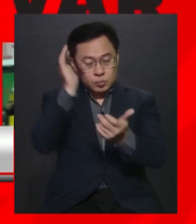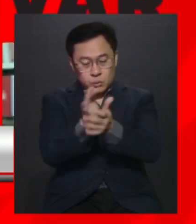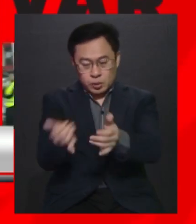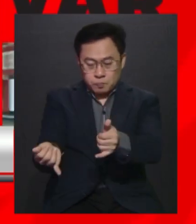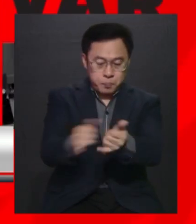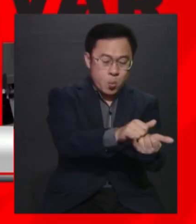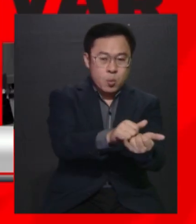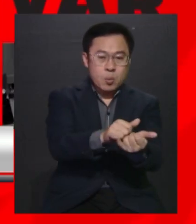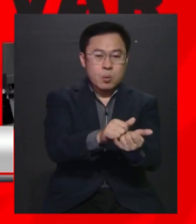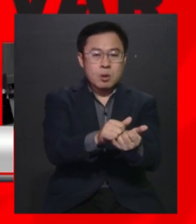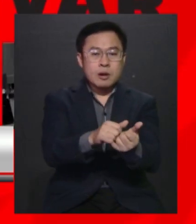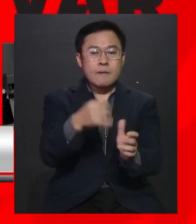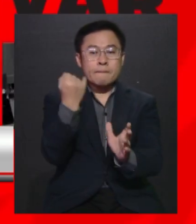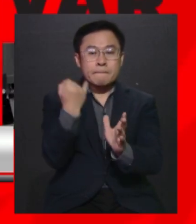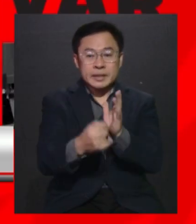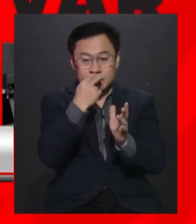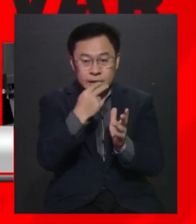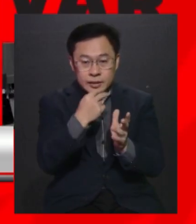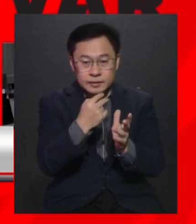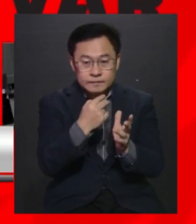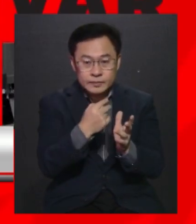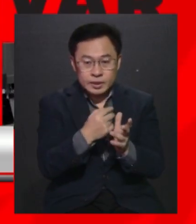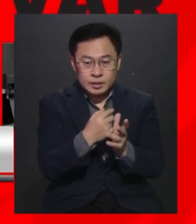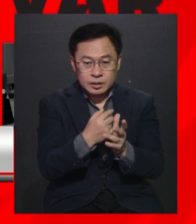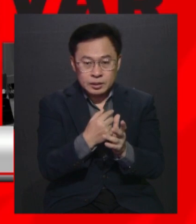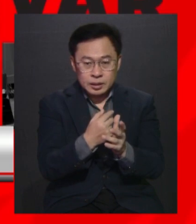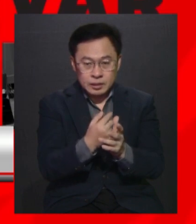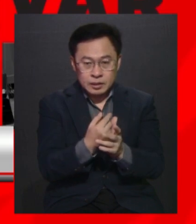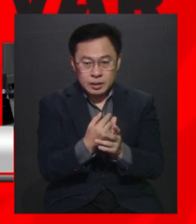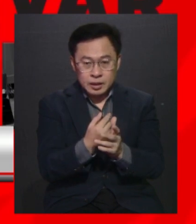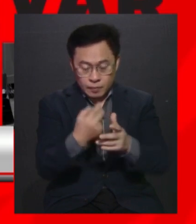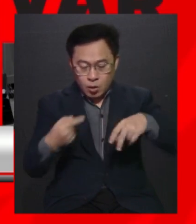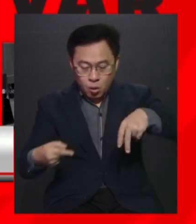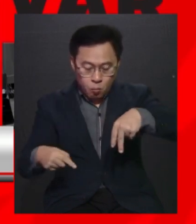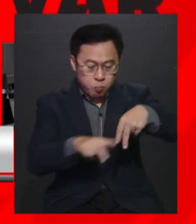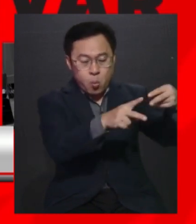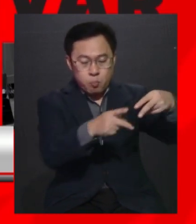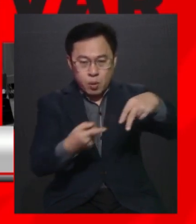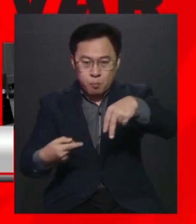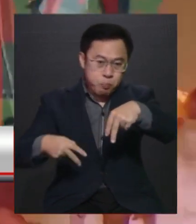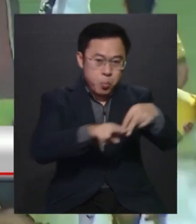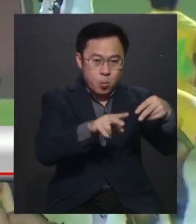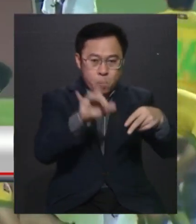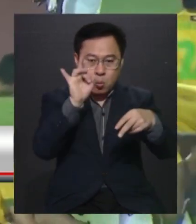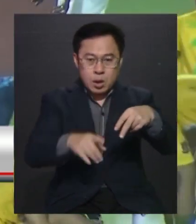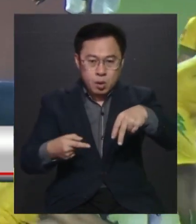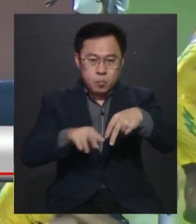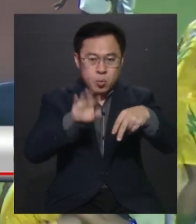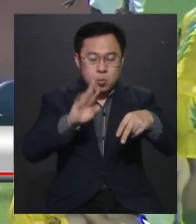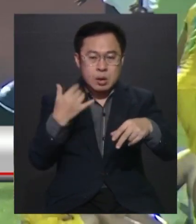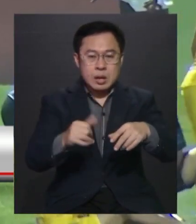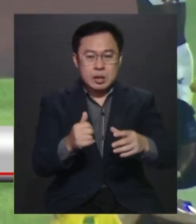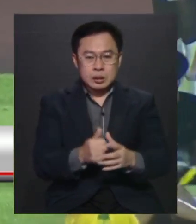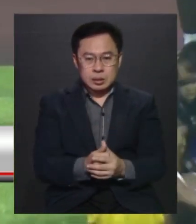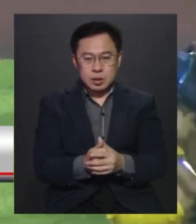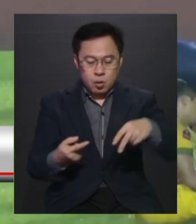ชียอิสลามีครับตอนแรกในผู้สินไม่ได้มองเป็นใบเหลืองนะฮะแต่พอดูภาพช้าแล้วเป็นการเปิดปุ่มซึ่งต้องบอกว่ามันก็อาจจะไม่จำเป็นเพราะมันกล